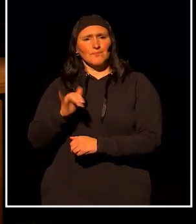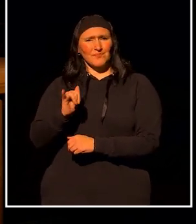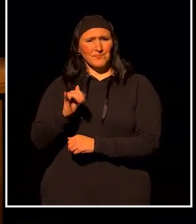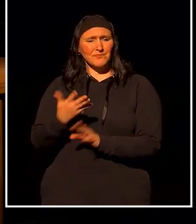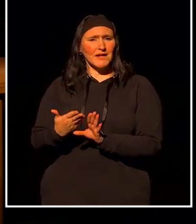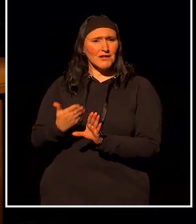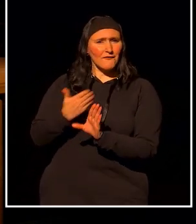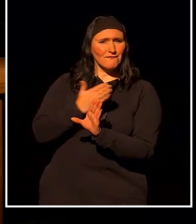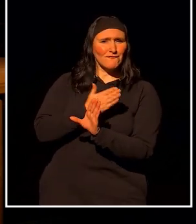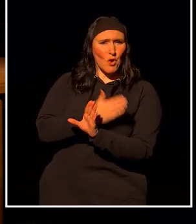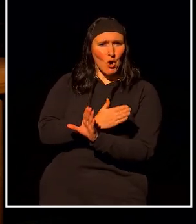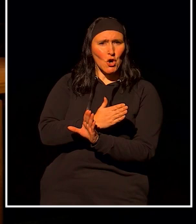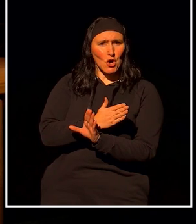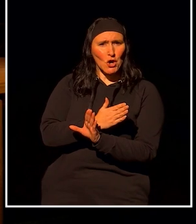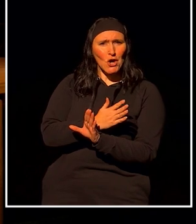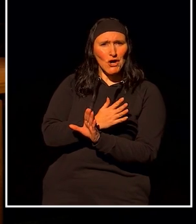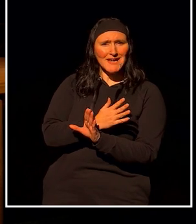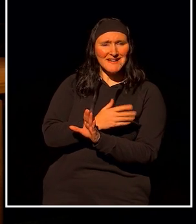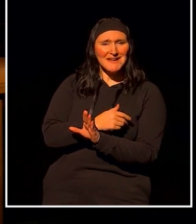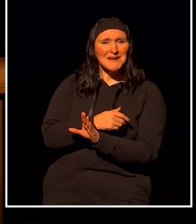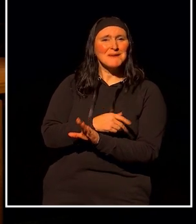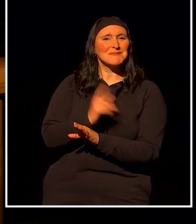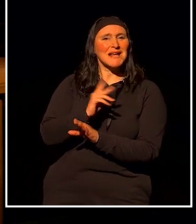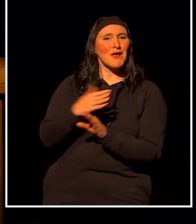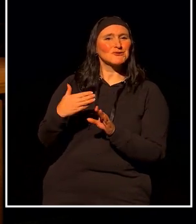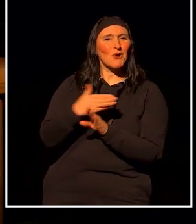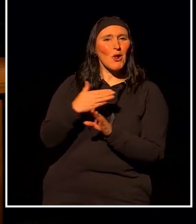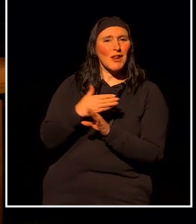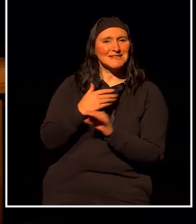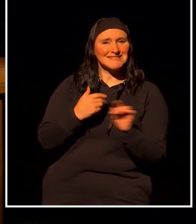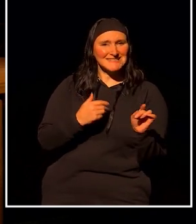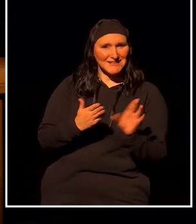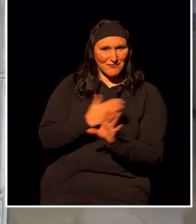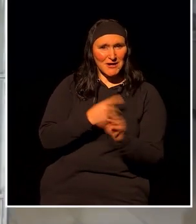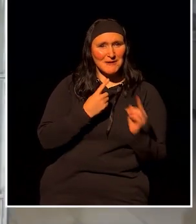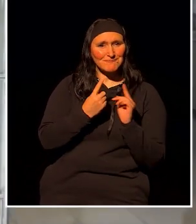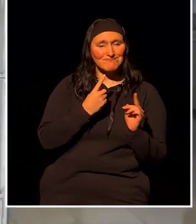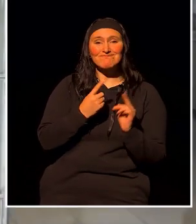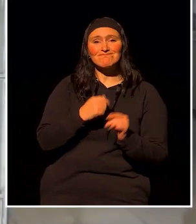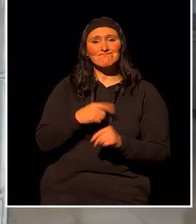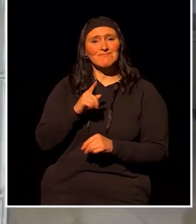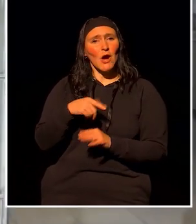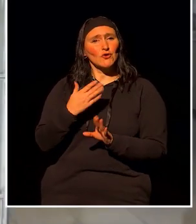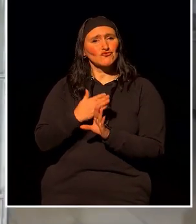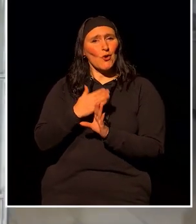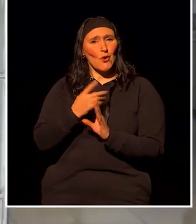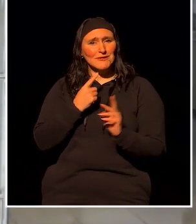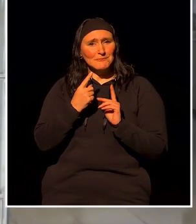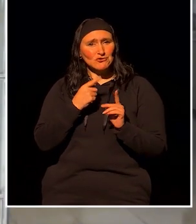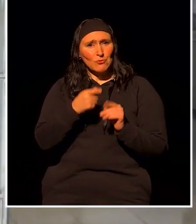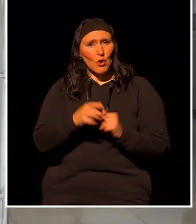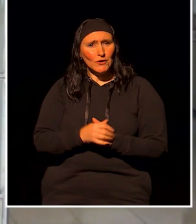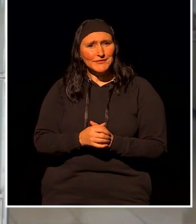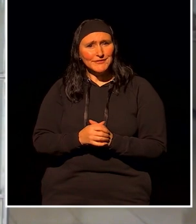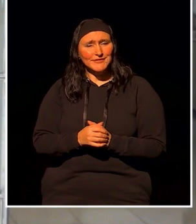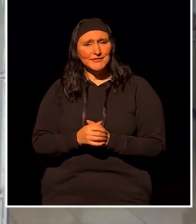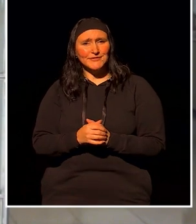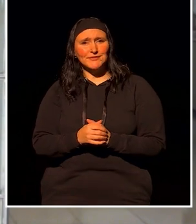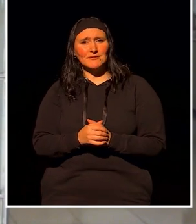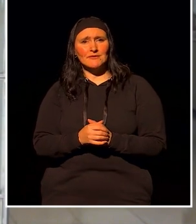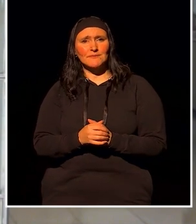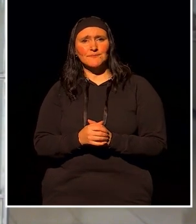Session, die du mit Klaus Holz hattest, wurde das ja schon angesprochen auch. Ich glaube, wir haben letztes Jahr